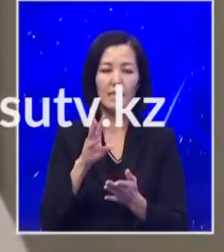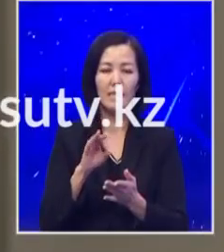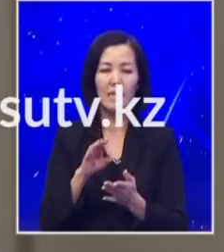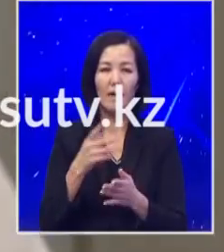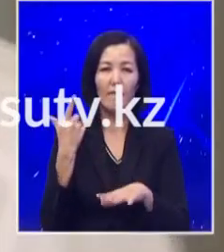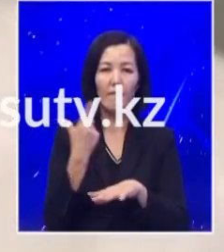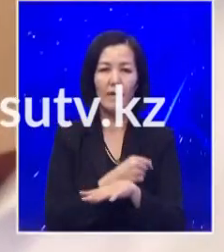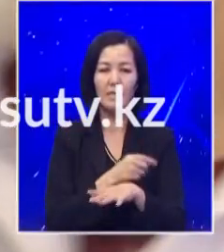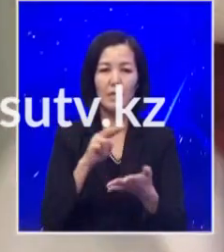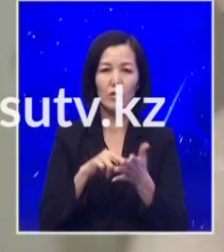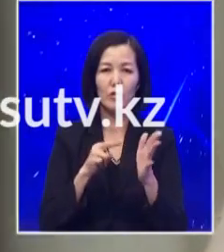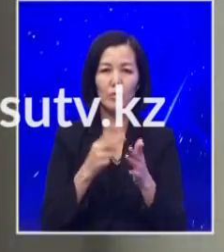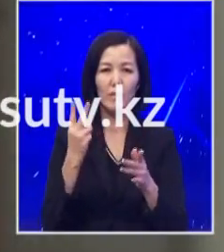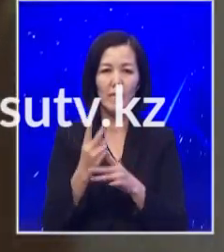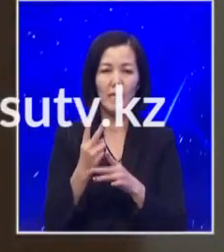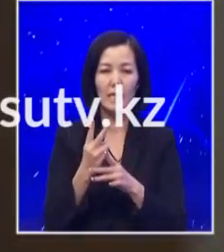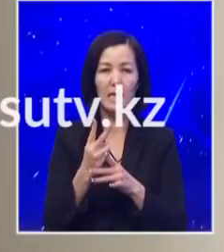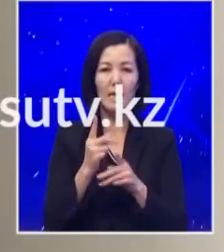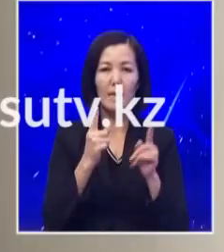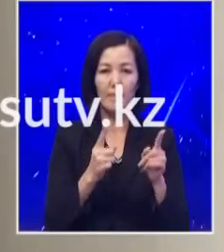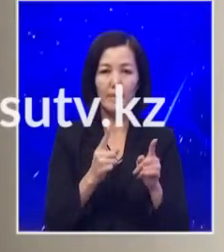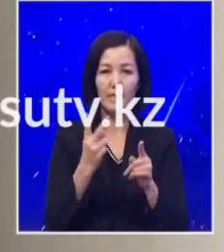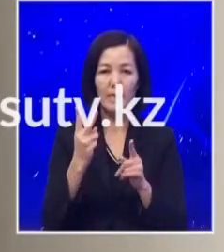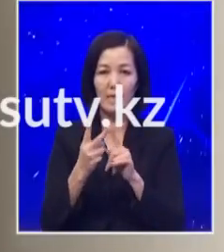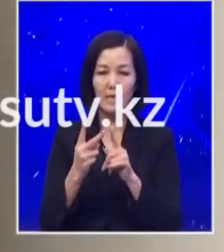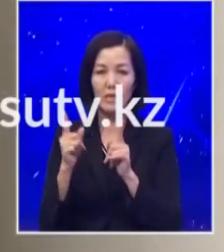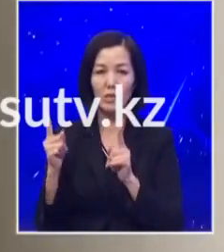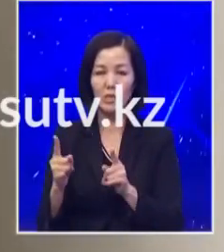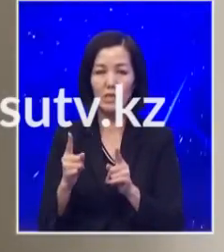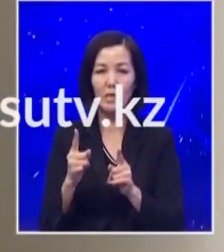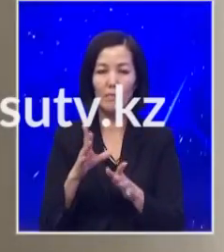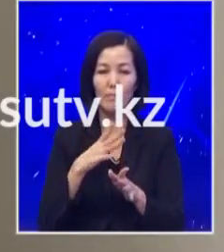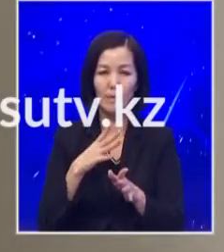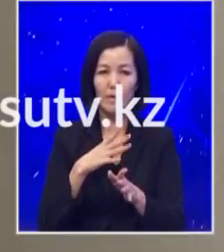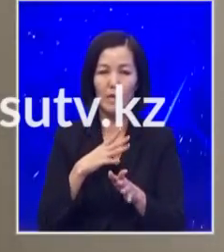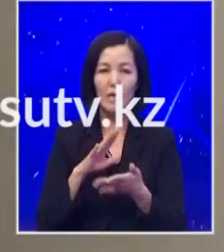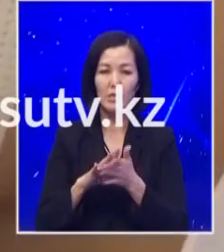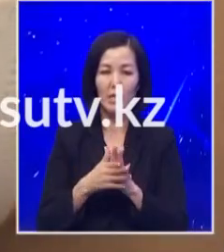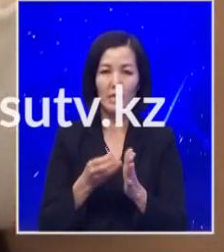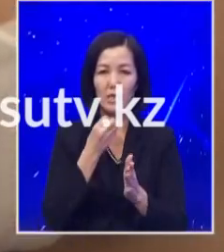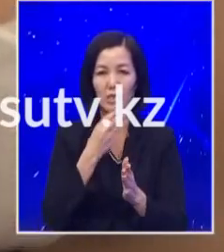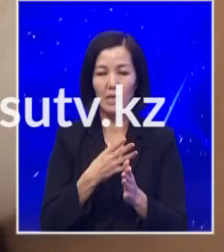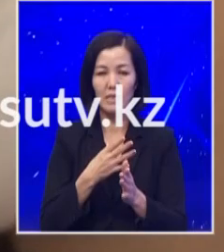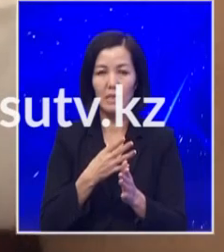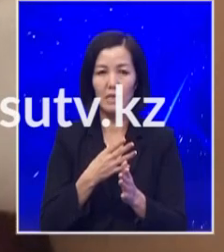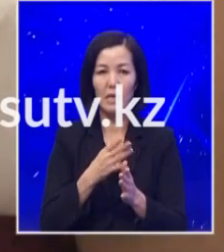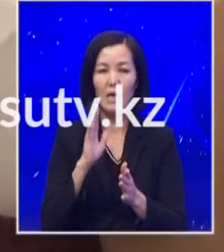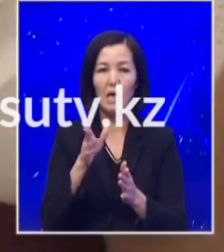Ол вакцинаның жоспарлы екі кезеңінен де өткен. Қазіргі жағдайы жақсы, қызметін атқарып жүр. Дәрігердің